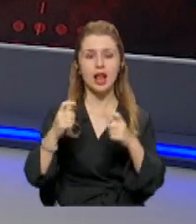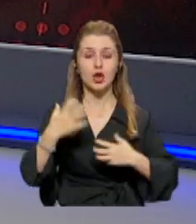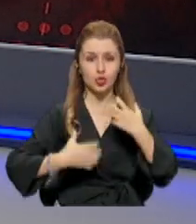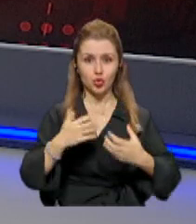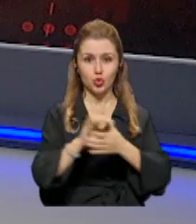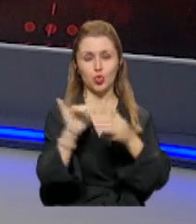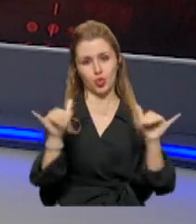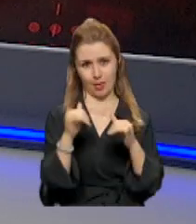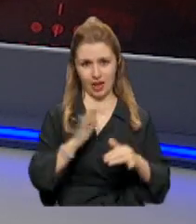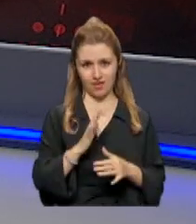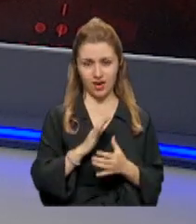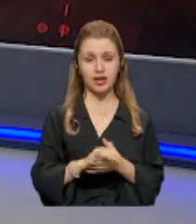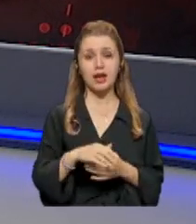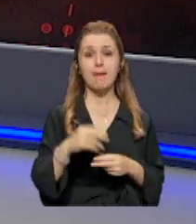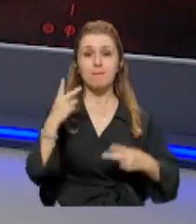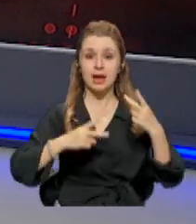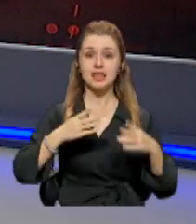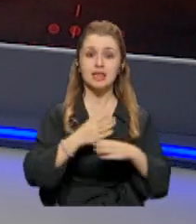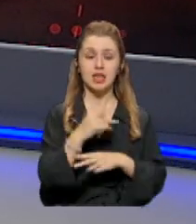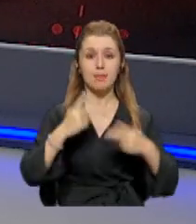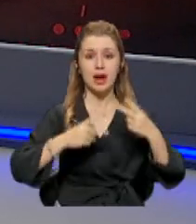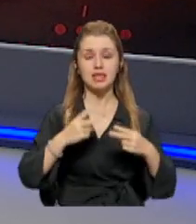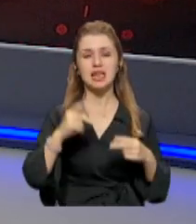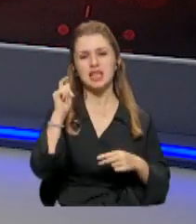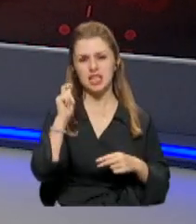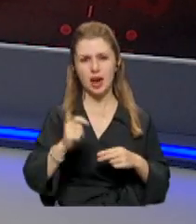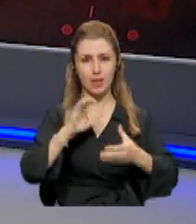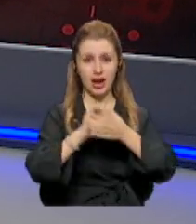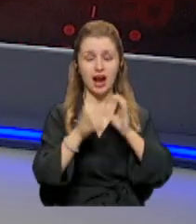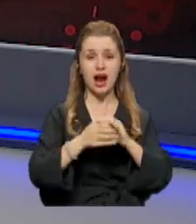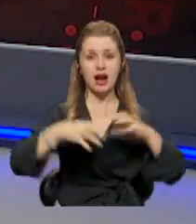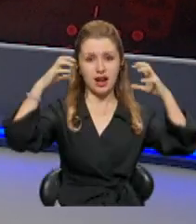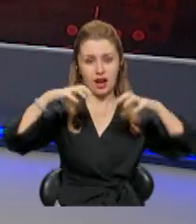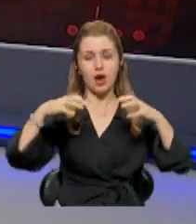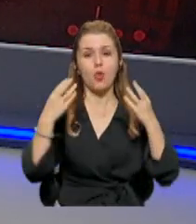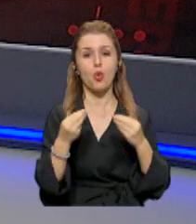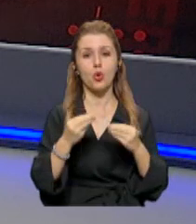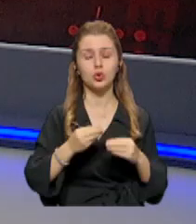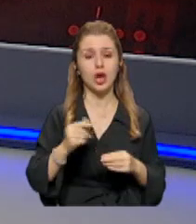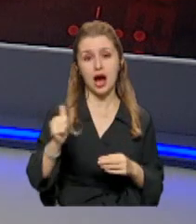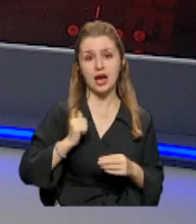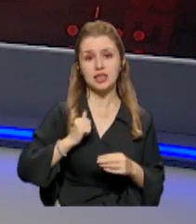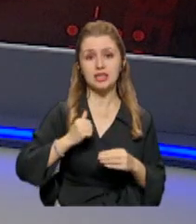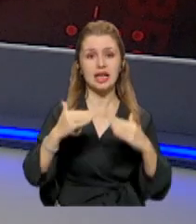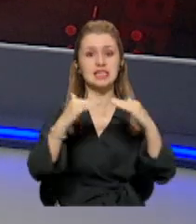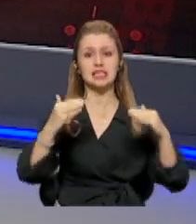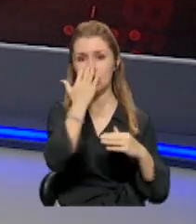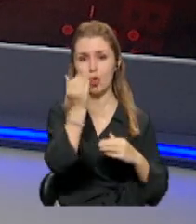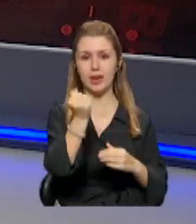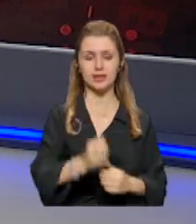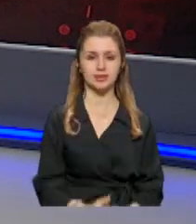coşkulu kutlamalar vardı. Kimi gerçek, kimi yapay kar altında yeni yıla girdi. Mehmetçik ise sınır